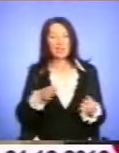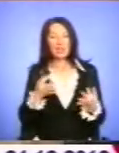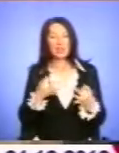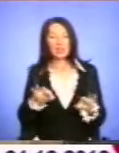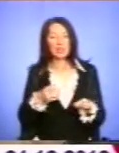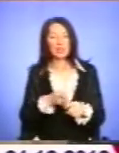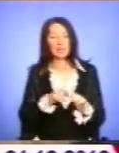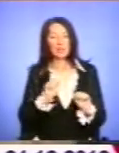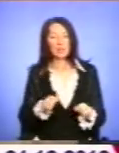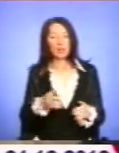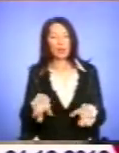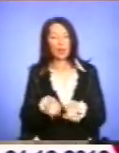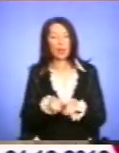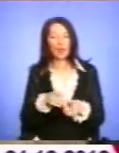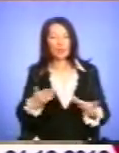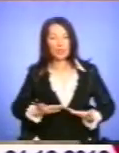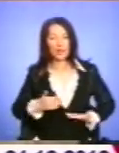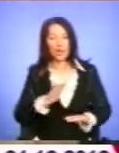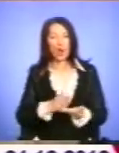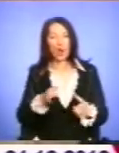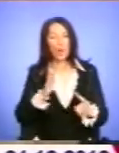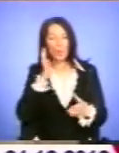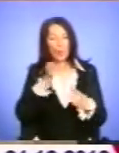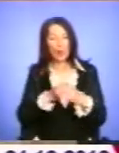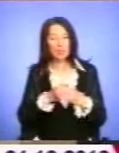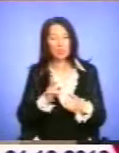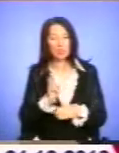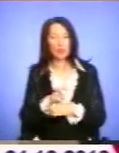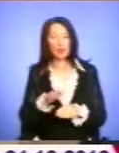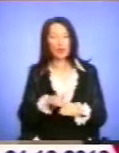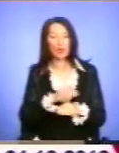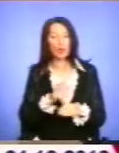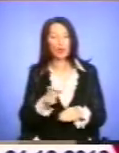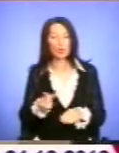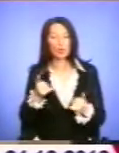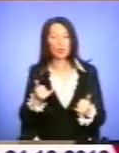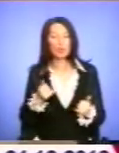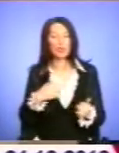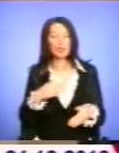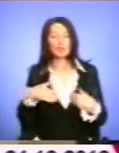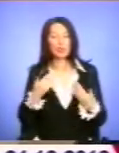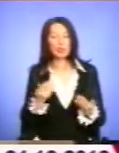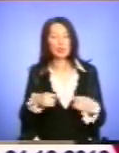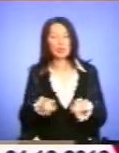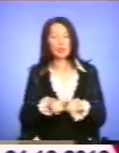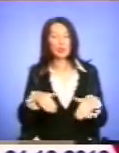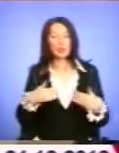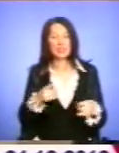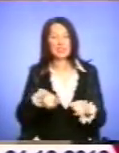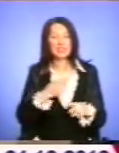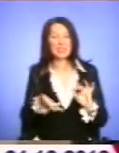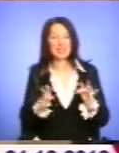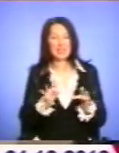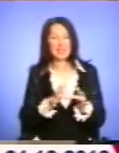одно живе його партія, приходять добрі люди. Сьогодні ми звернулися з такою пропозицією через інтернет, через